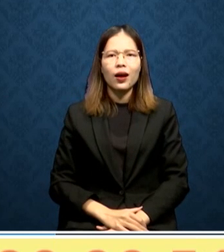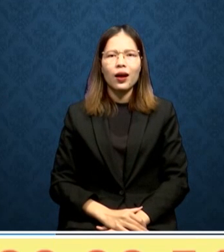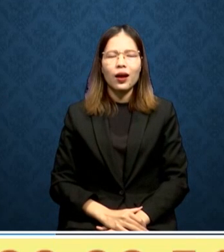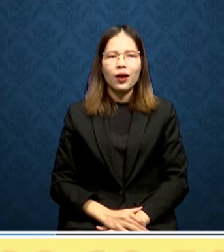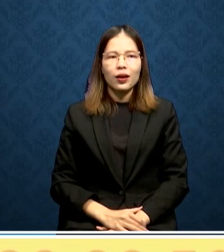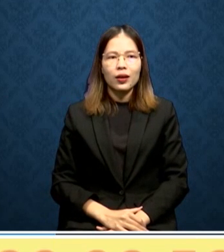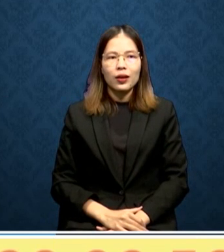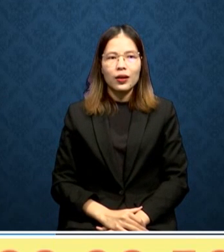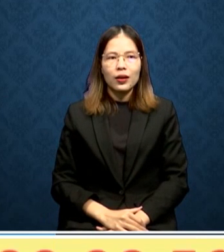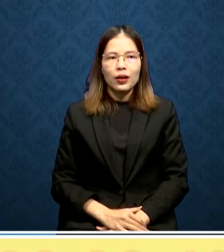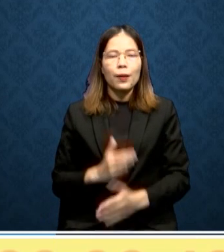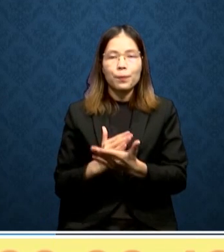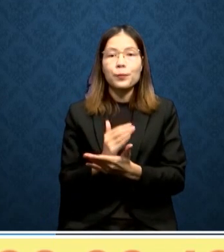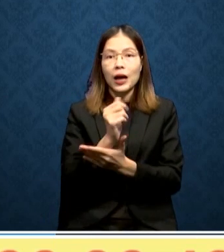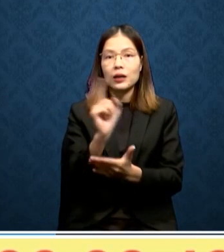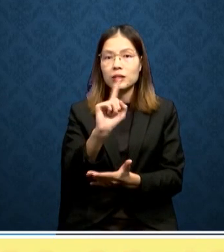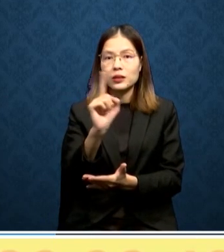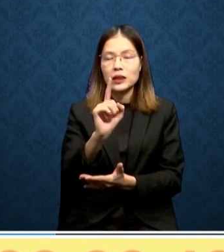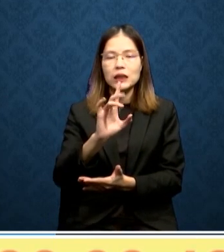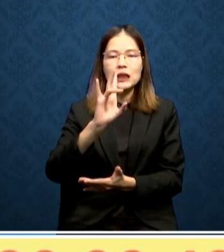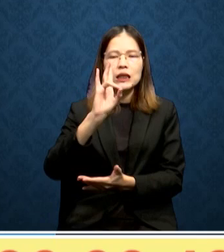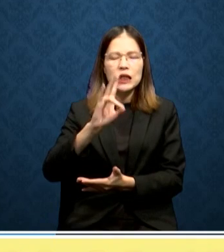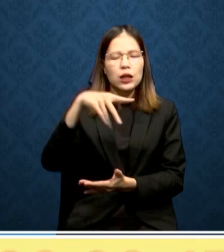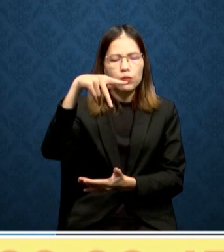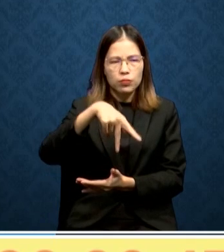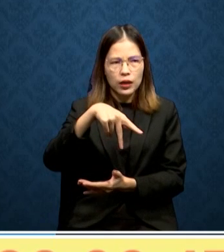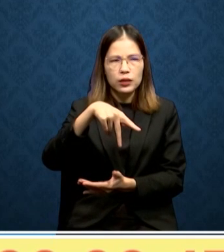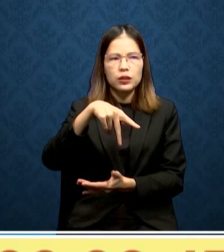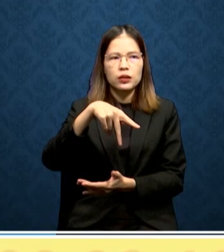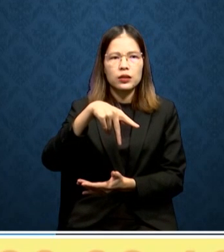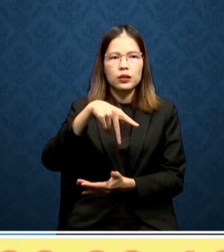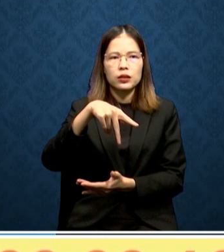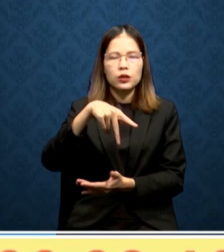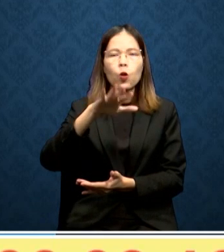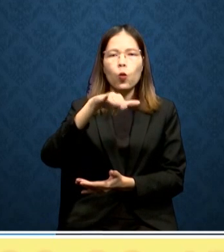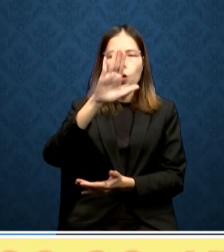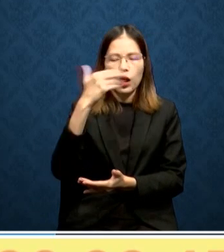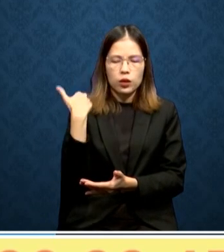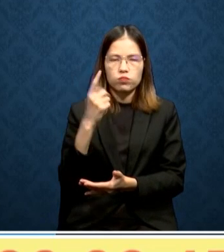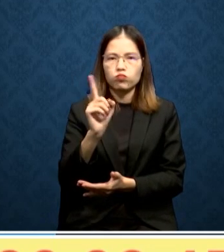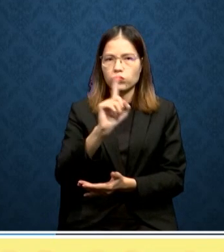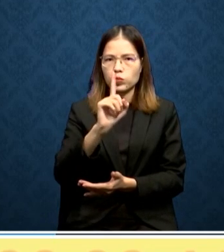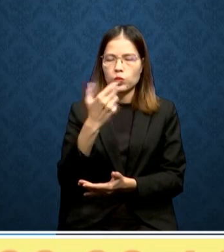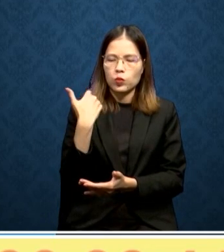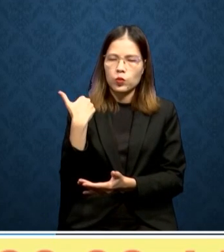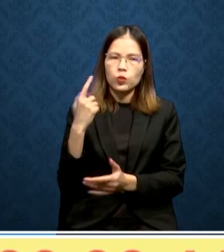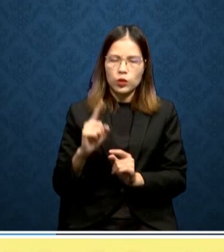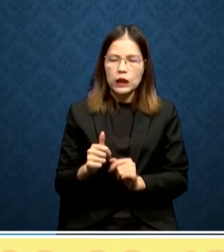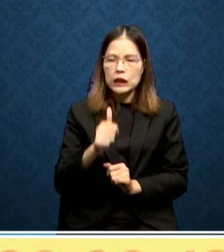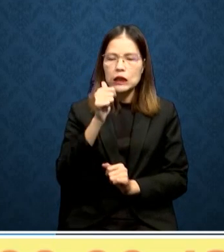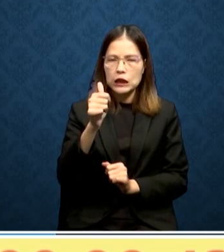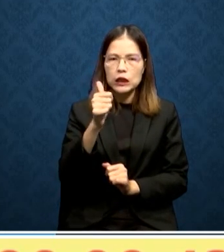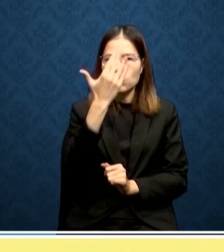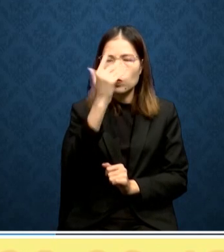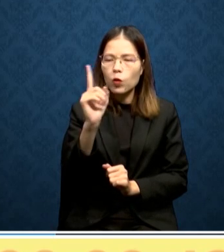านผ่านเกณฑ์การประเมินอยู่ที่ 7,696 หน่วยงานซึ่งก็ถือว่าเป็นนิมิตหมายที่ดีนะคะเ